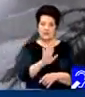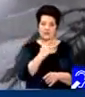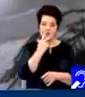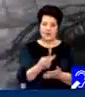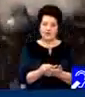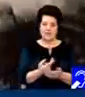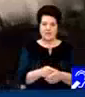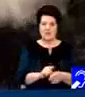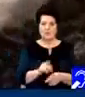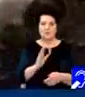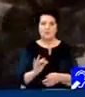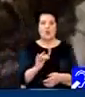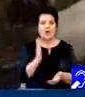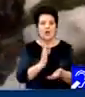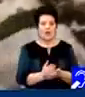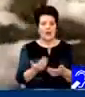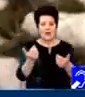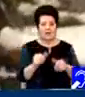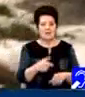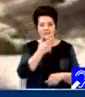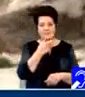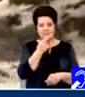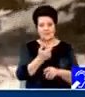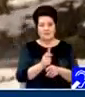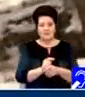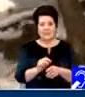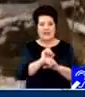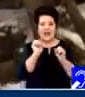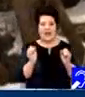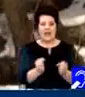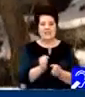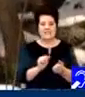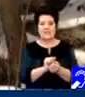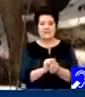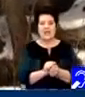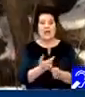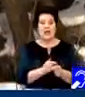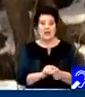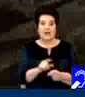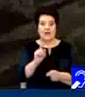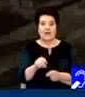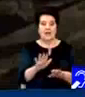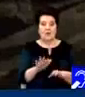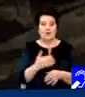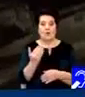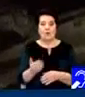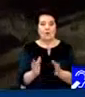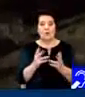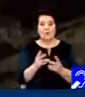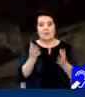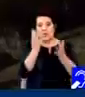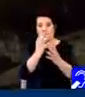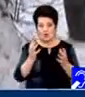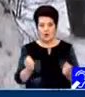înghețat la vârșac și a format candelabre, orci și coloane din gheață. La cascada care îngheață în două culori, datorită mineralelor din